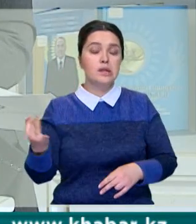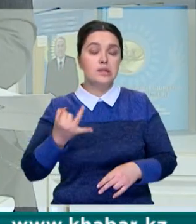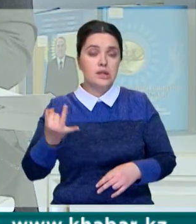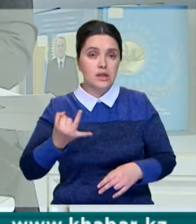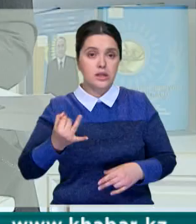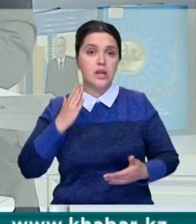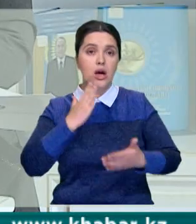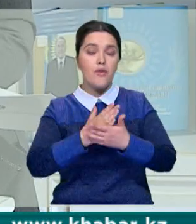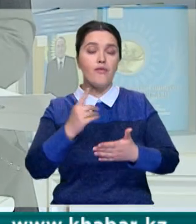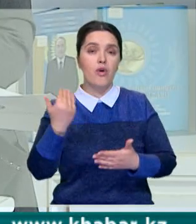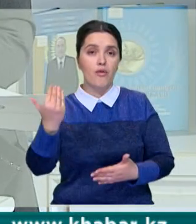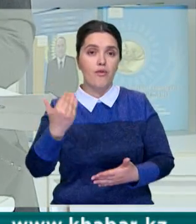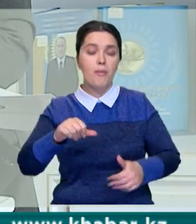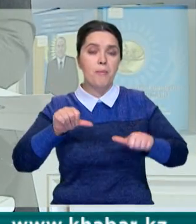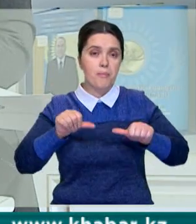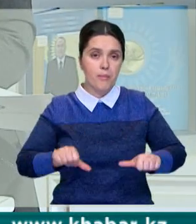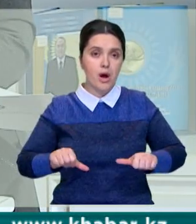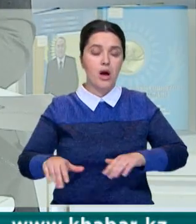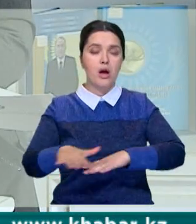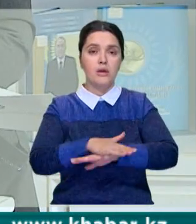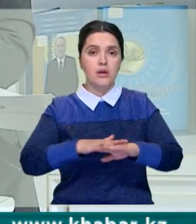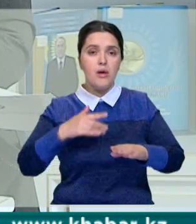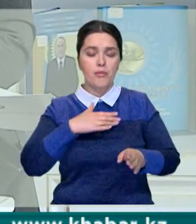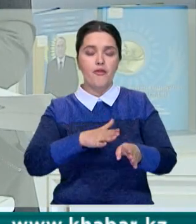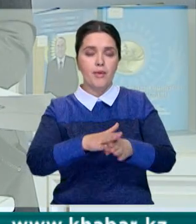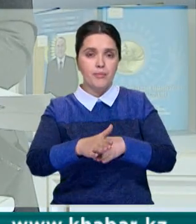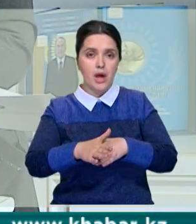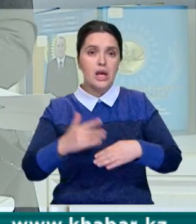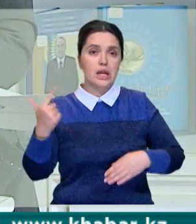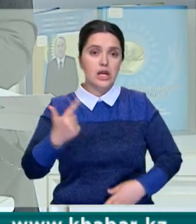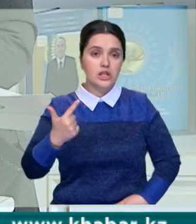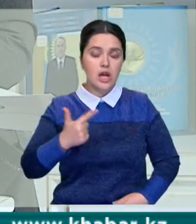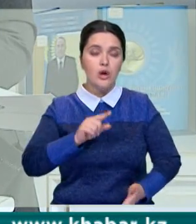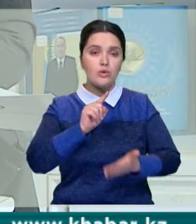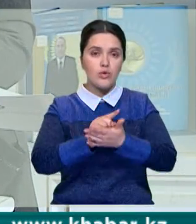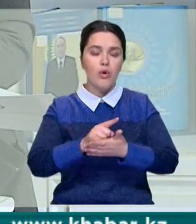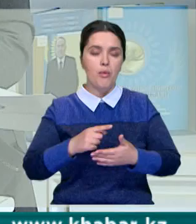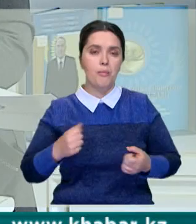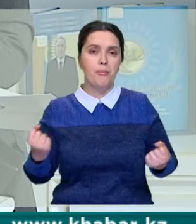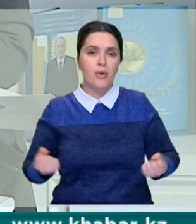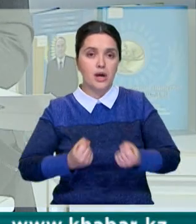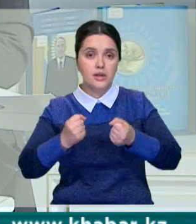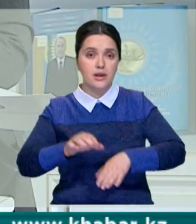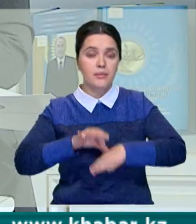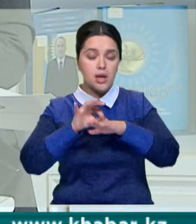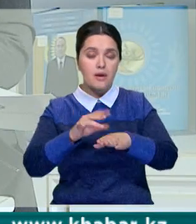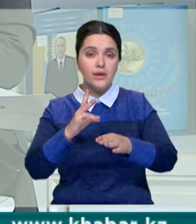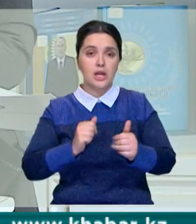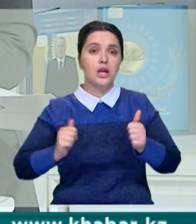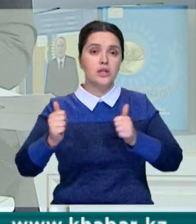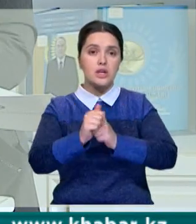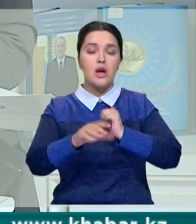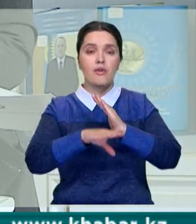страны, выполняя свой гражданский и патриотический долг, поддерживаем проведение внеочередных